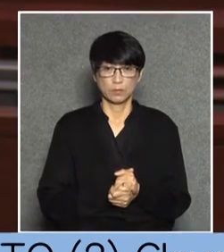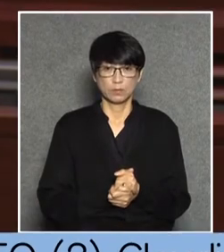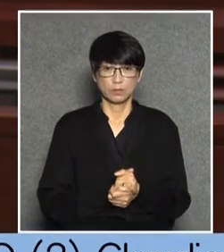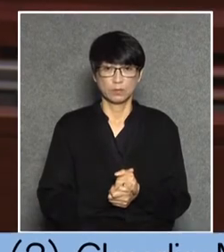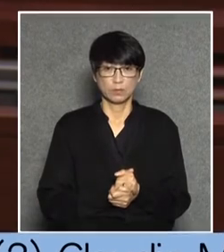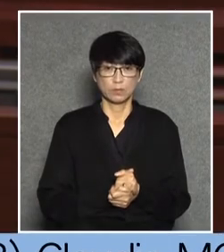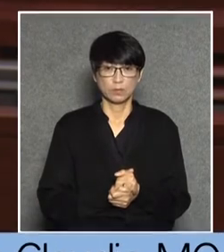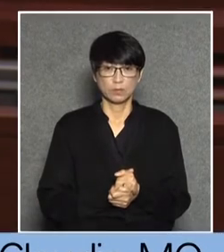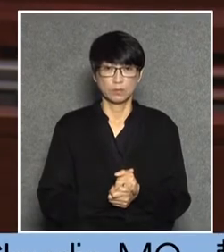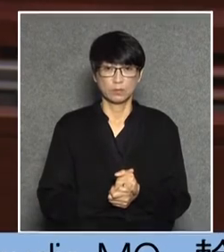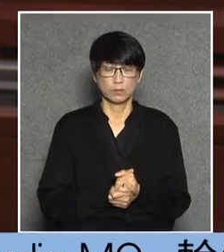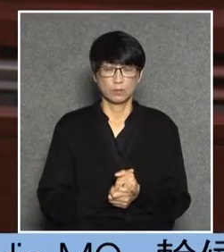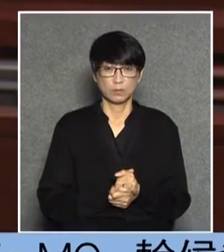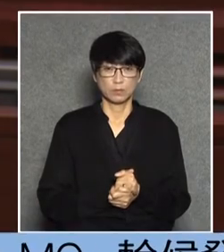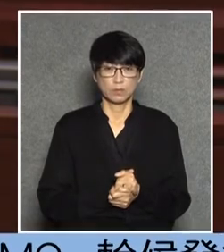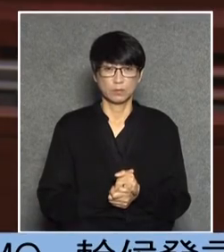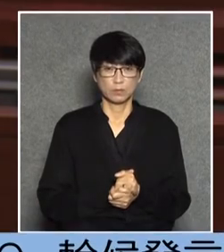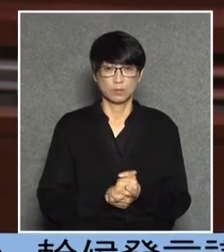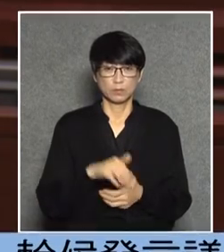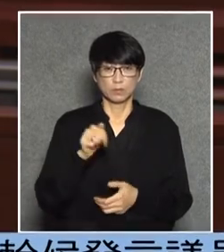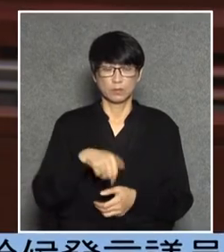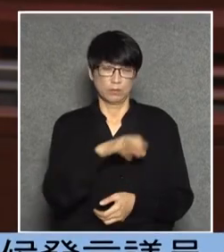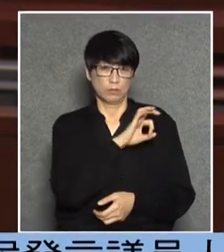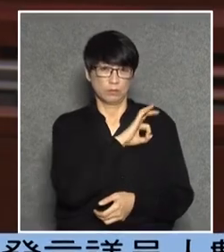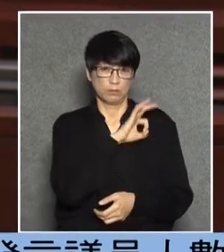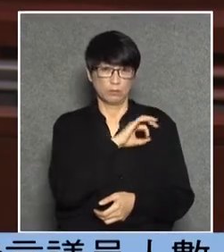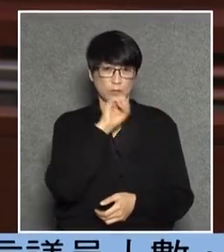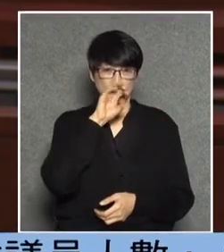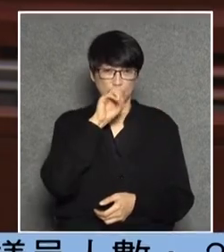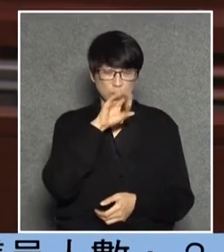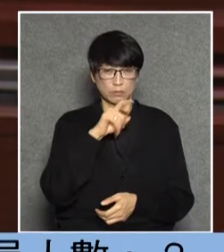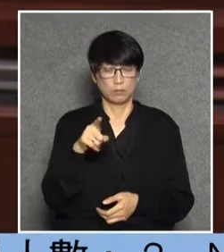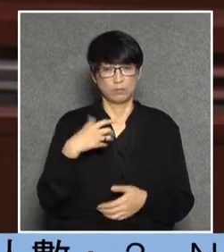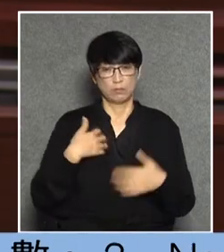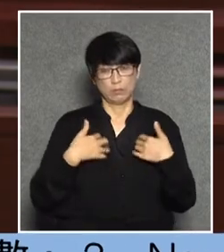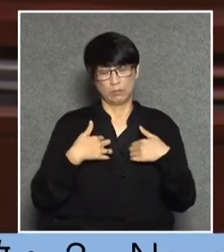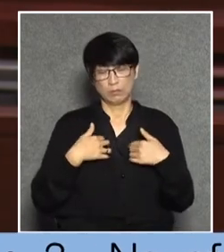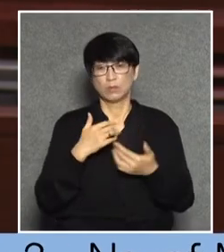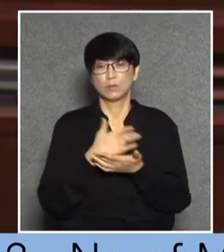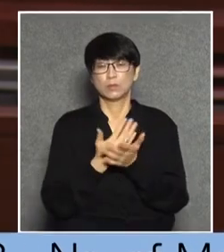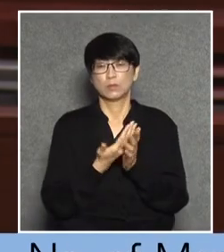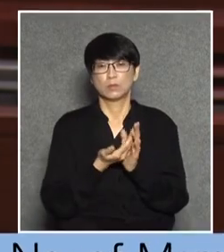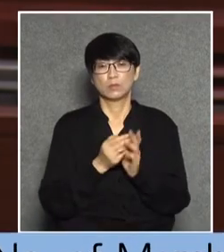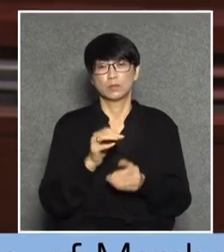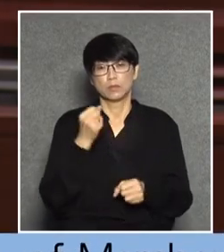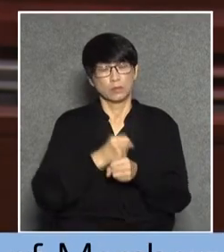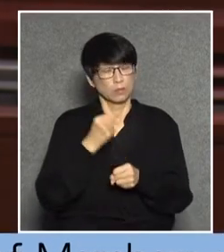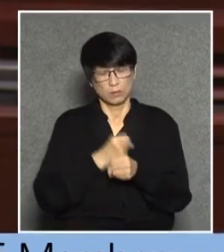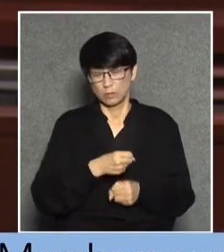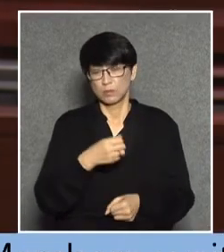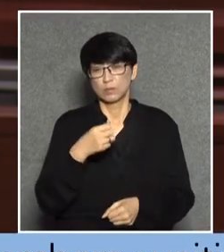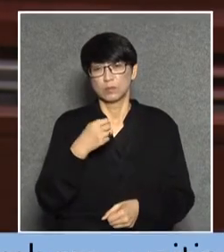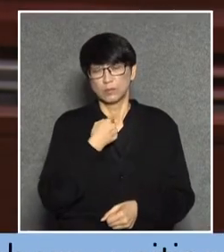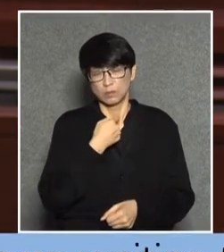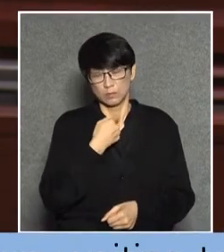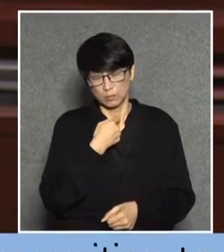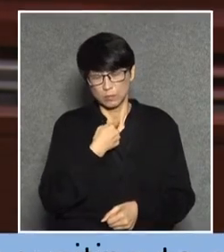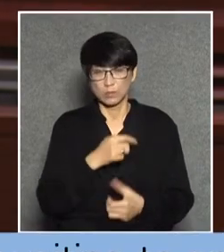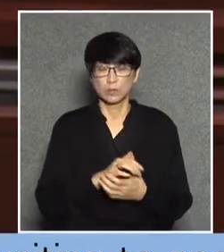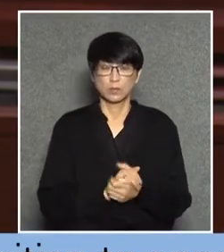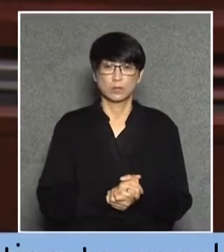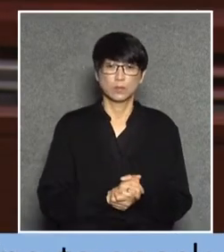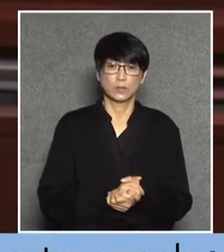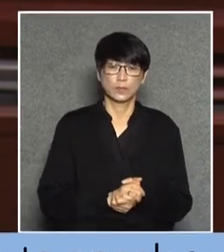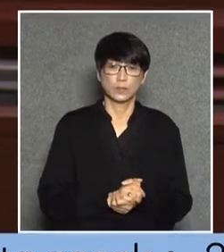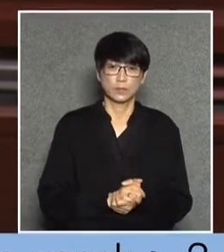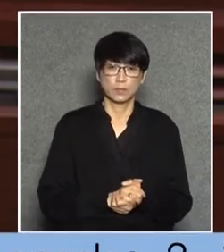咁樣嘅嘢我哋都有人喺度喺呢個議會嗰度板板聲又話講到唔做唔得啊，會死人。你而家解釋啊，我即